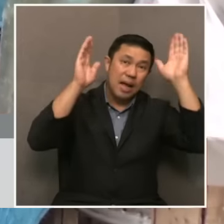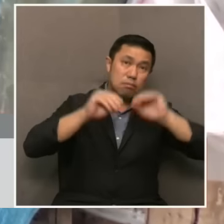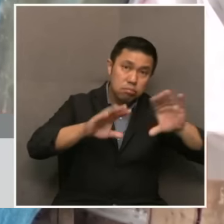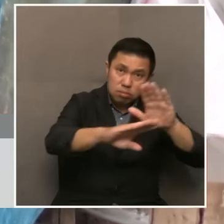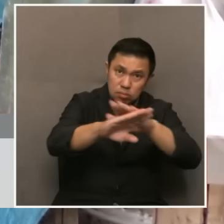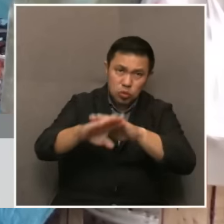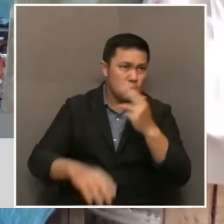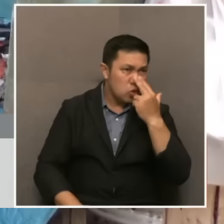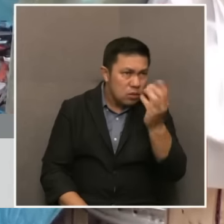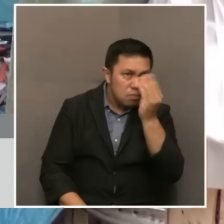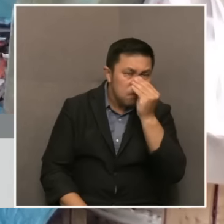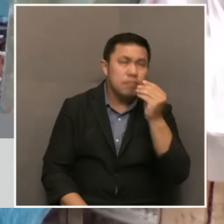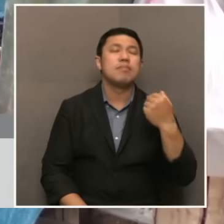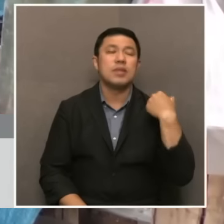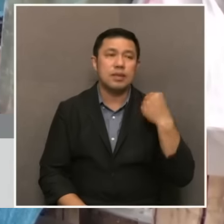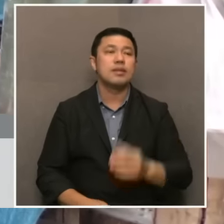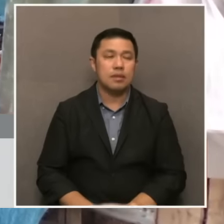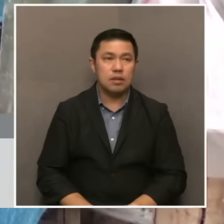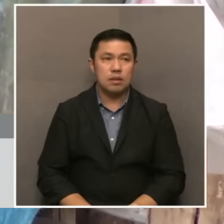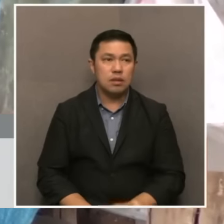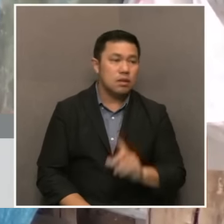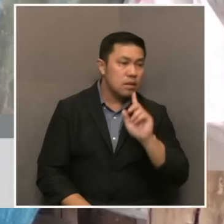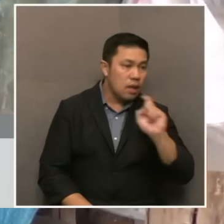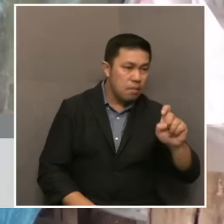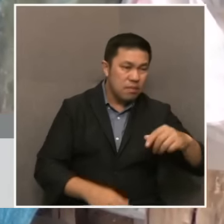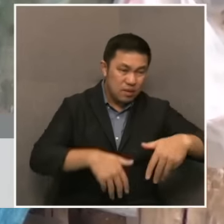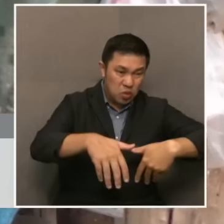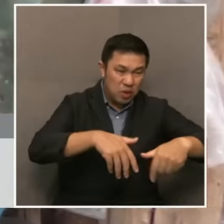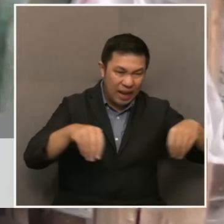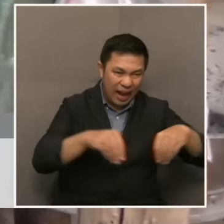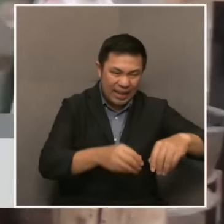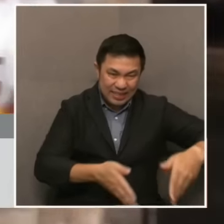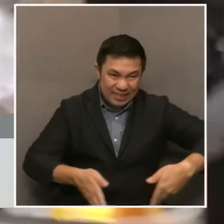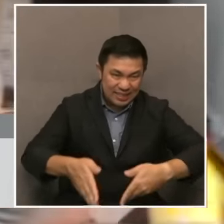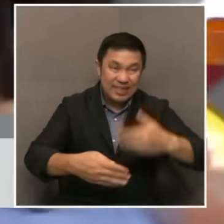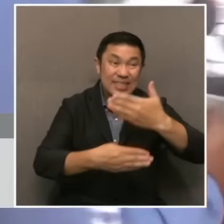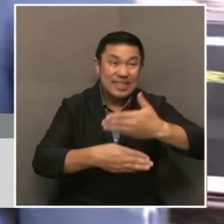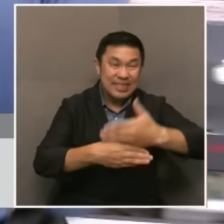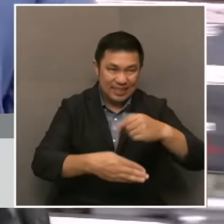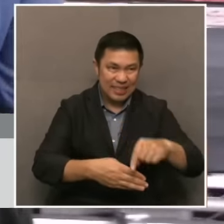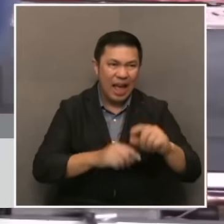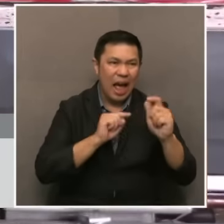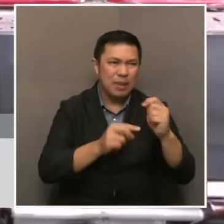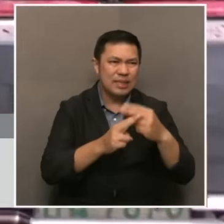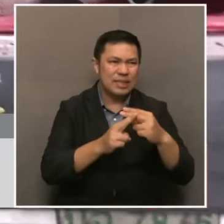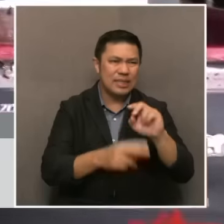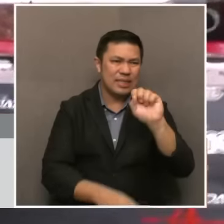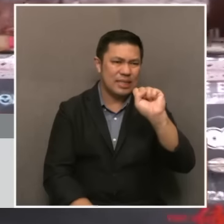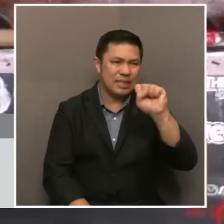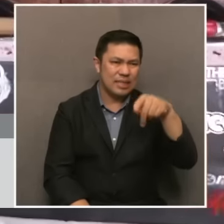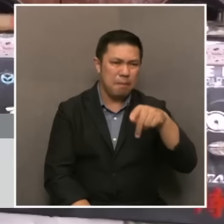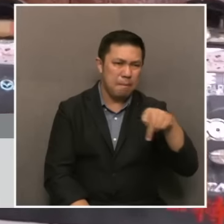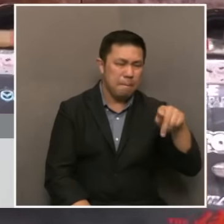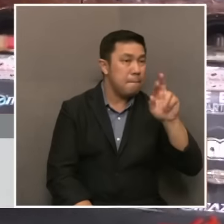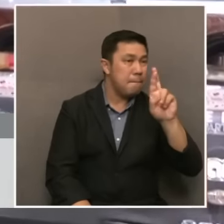ค่ะจากการสำรวจชุมชนท้ายเขื่อนเจ้าพระยาอย่างพื้นที่ตำบลตะลุกอำเภอสรรพยาจังหวัดชัยนาท